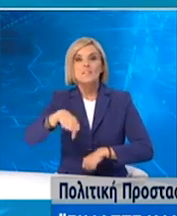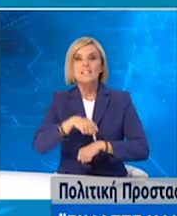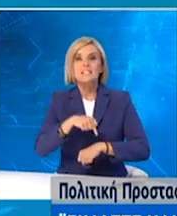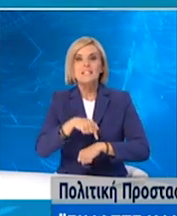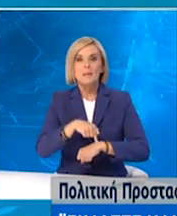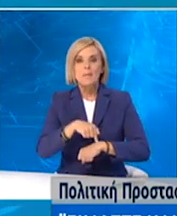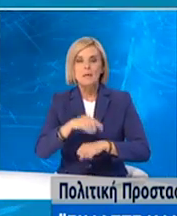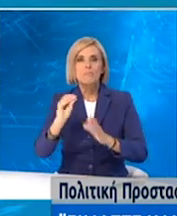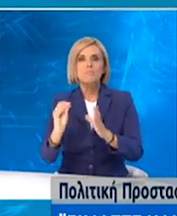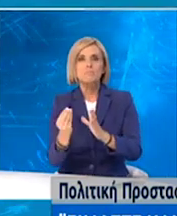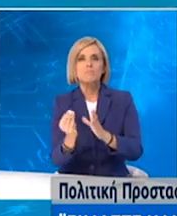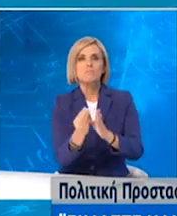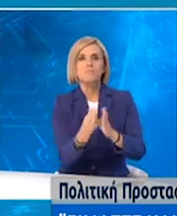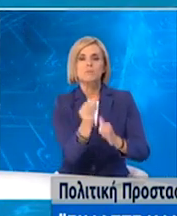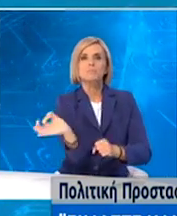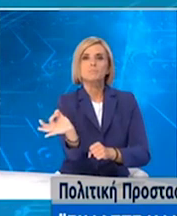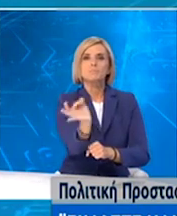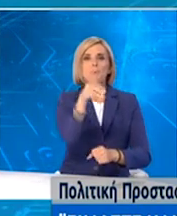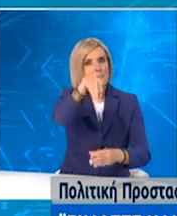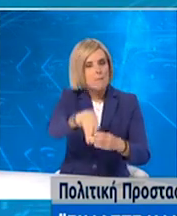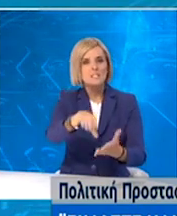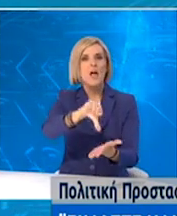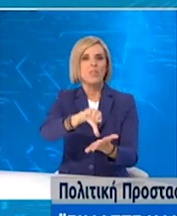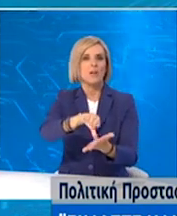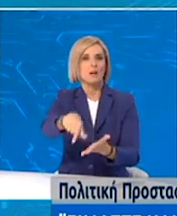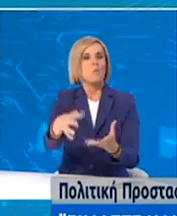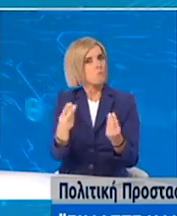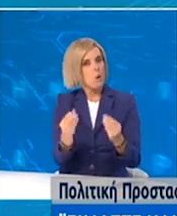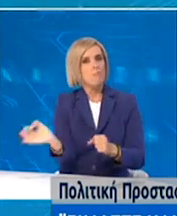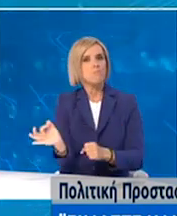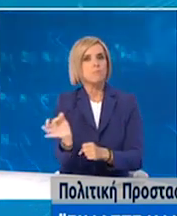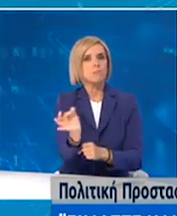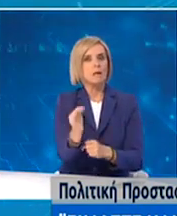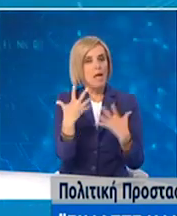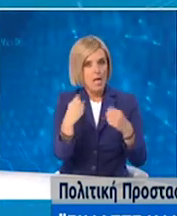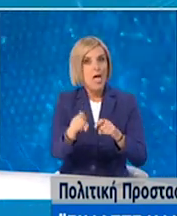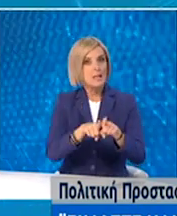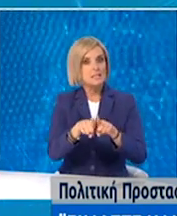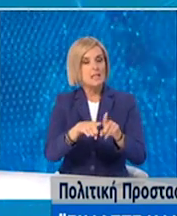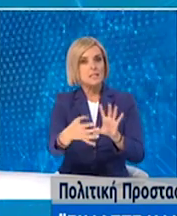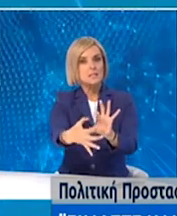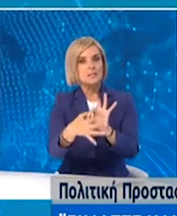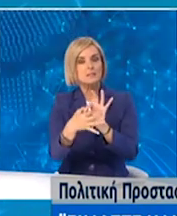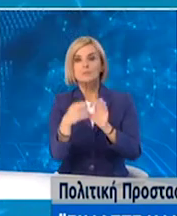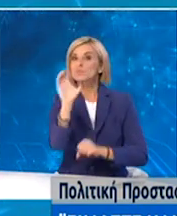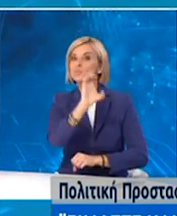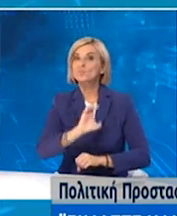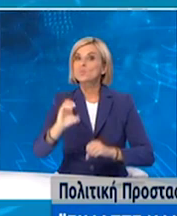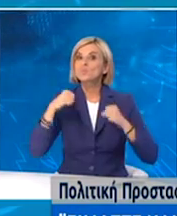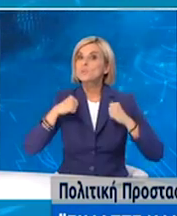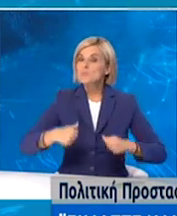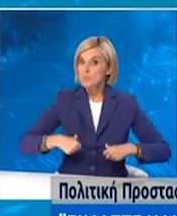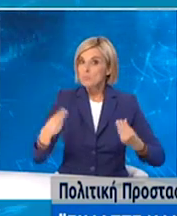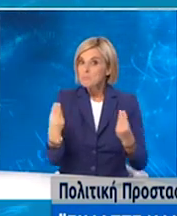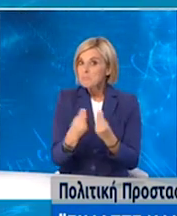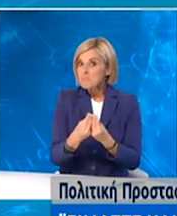ορφανά κρούσματα που παρατηρούνται κυρίως στα αστικά κέντρα, όπως είναι η Αθήνα, αν συνδέονται με τον τουρισμό και αν τελικά τα βρίσκεται